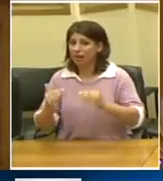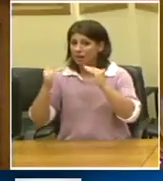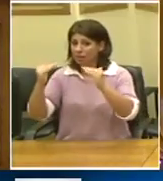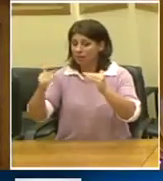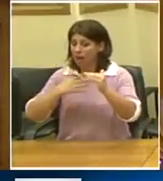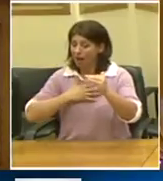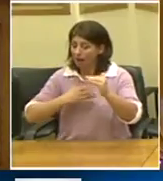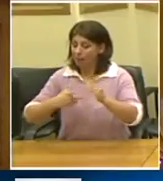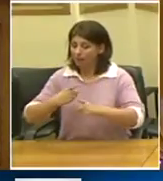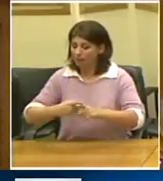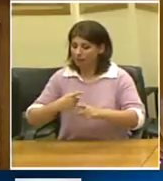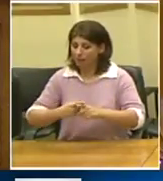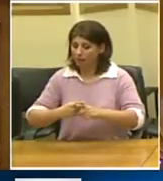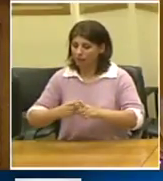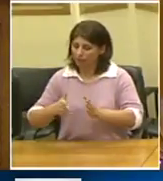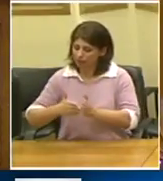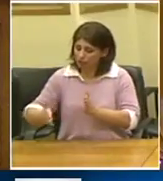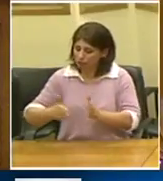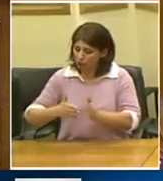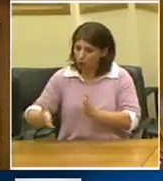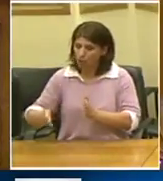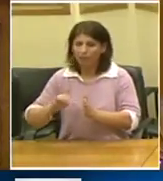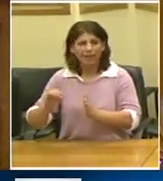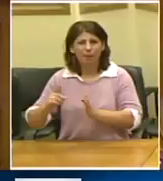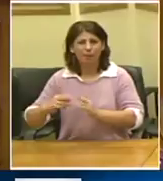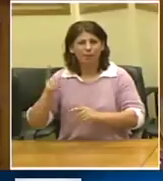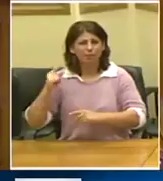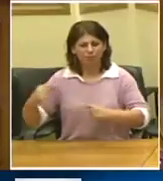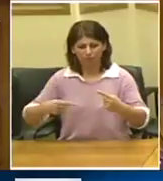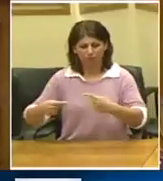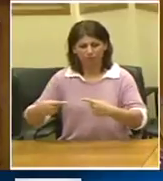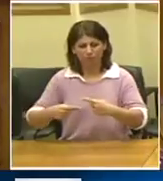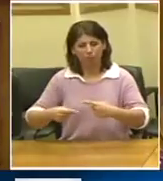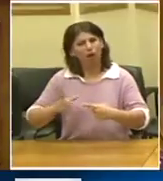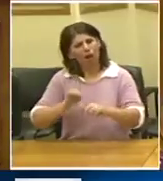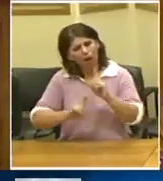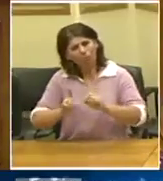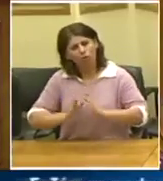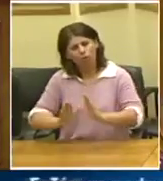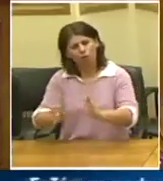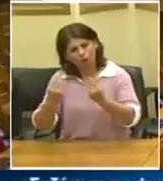καθήκον να δίνεις χώρο και να μην αντιπαλεύεσαι με δόλιο τρόπο κάποιον που μπορεί καλύτερα από σένα. Ευχαριστώ.